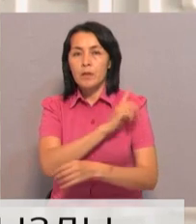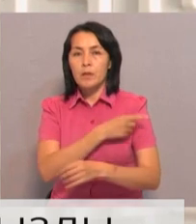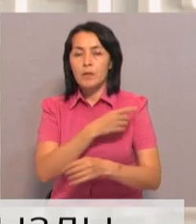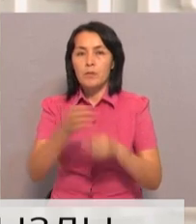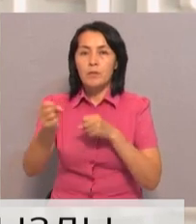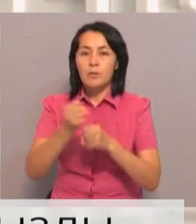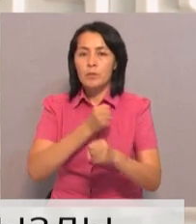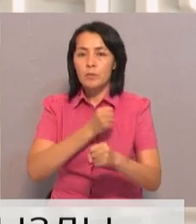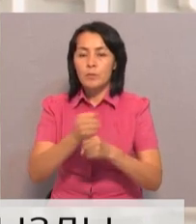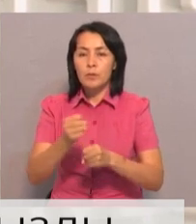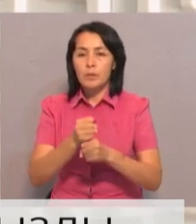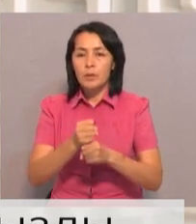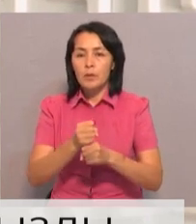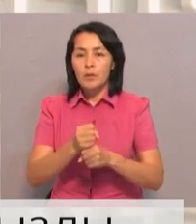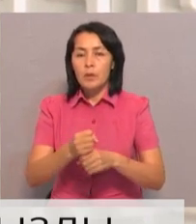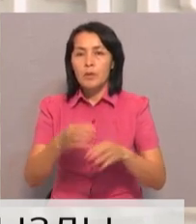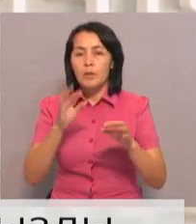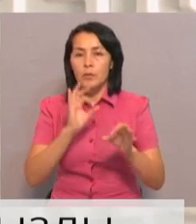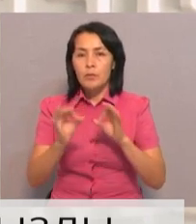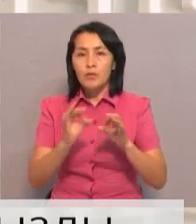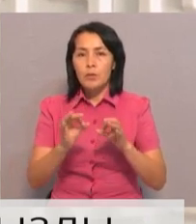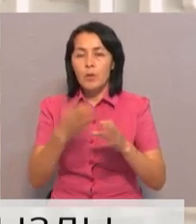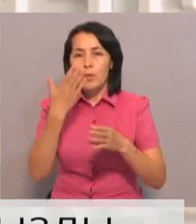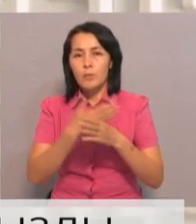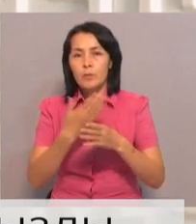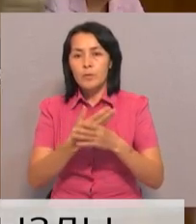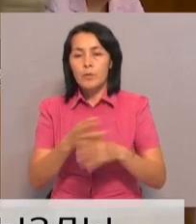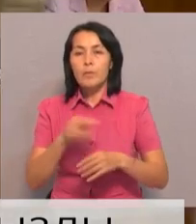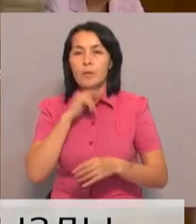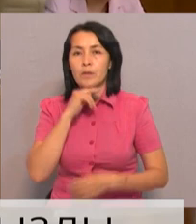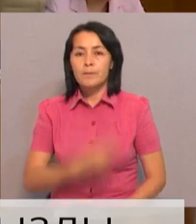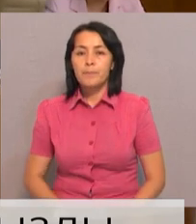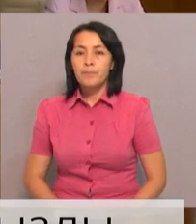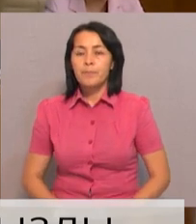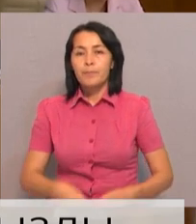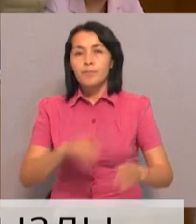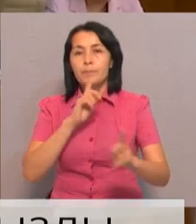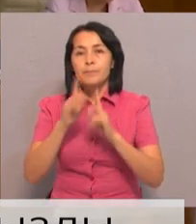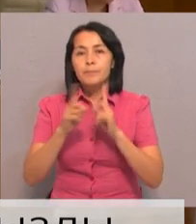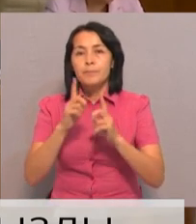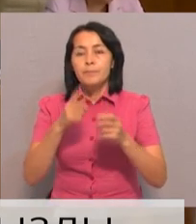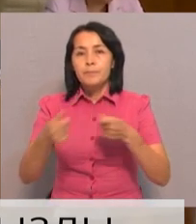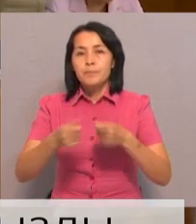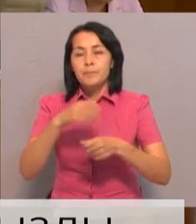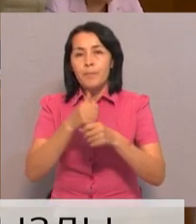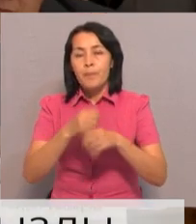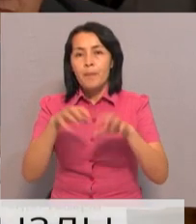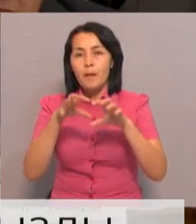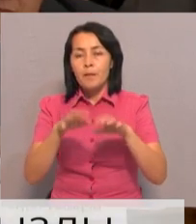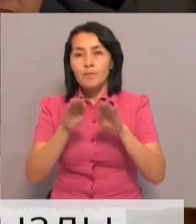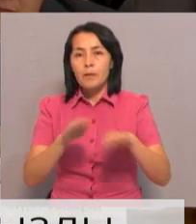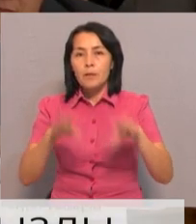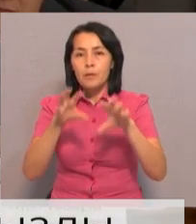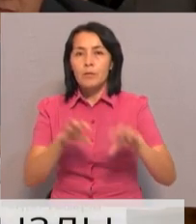тұрмыстық зорлық-зомбылықты профилактикалау үнемі назарымызда. Басқосуда ведомство басшысы бала құқығын